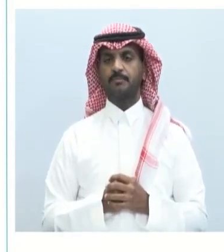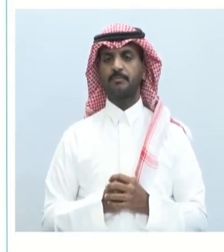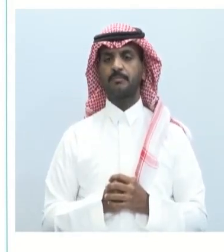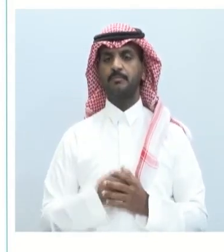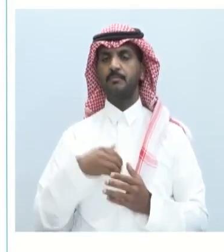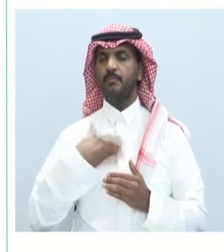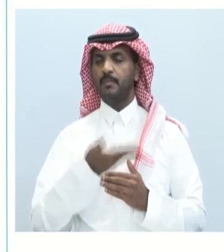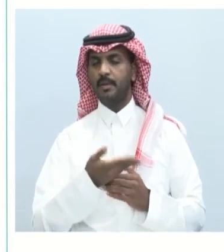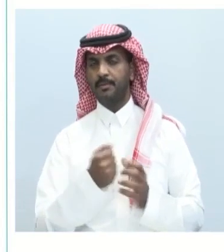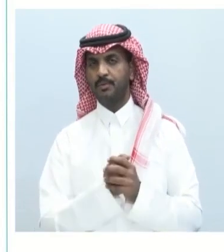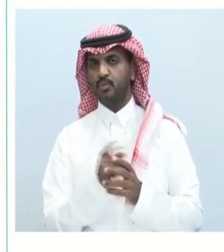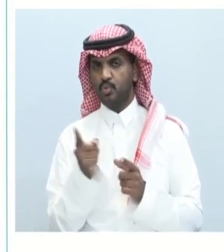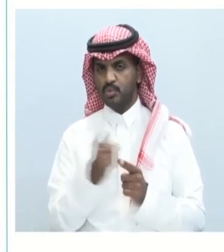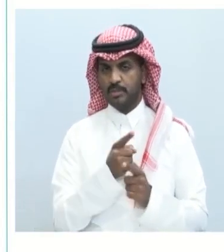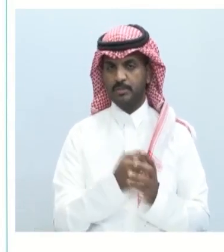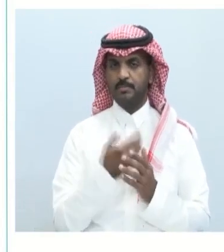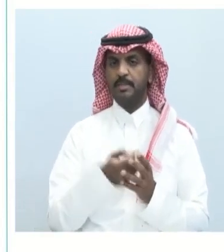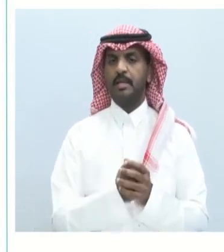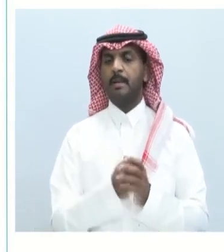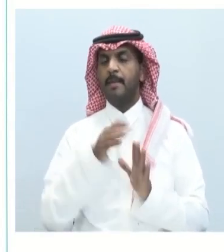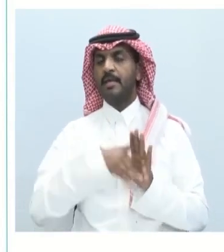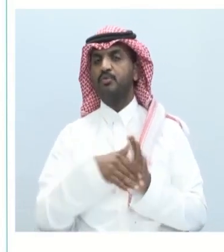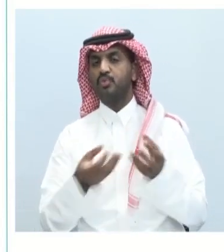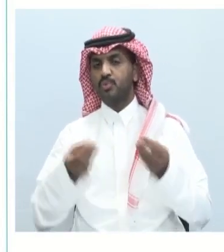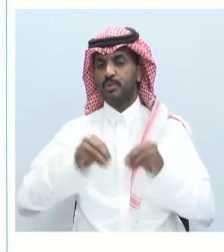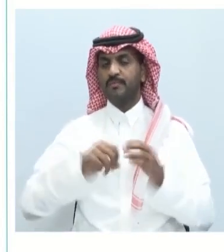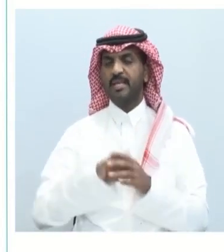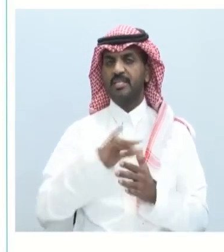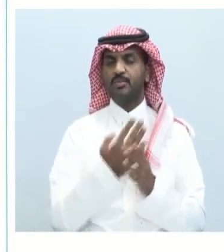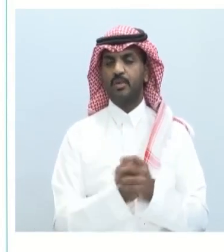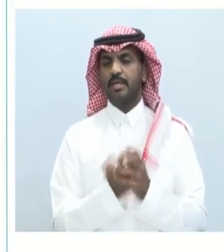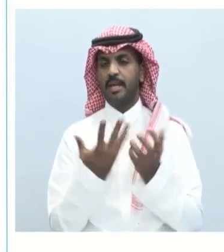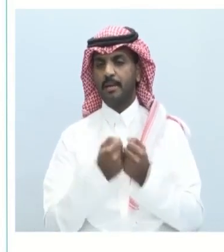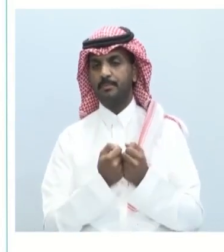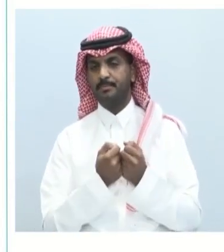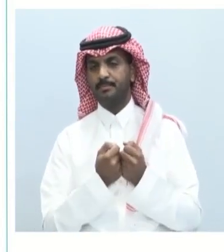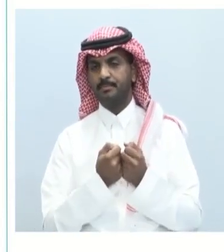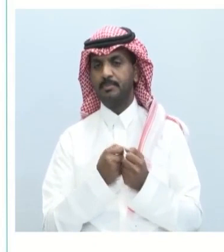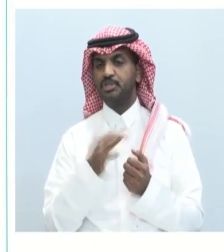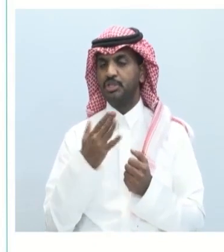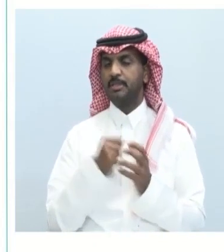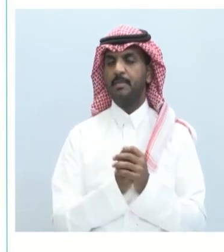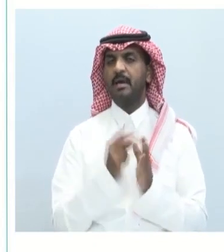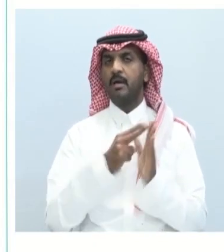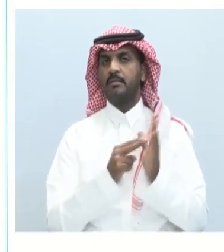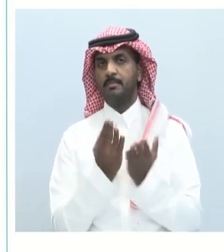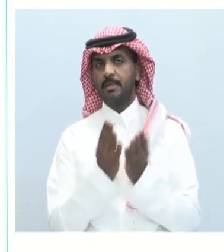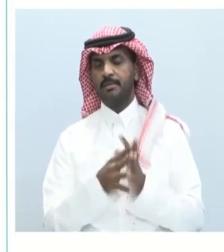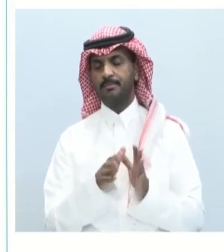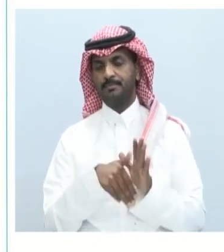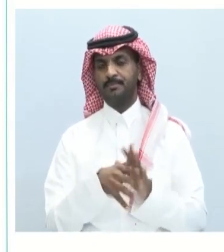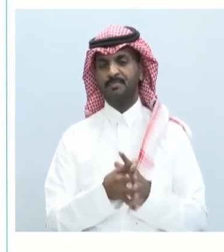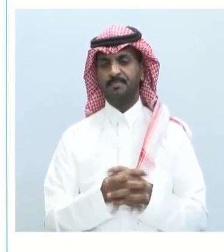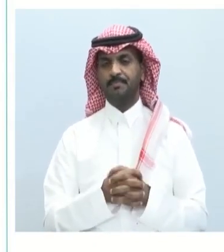بعد ذلك يعد كل سطر من البيانات التي تضيفها الى الجدول رقما قياسيا جديدا في قاعده